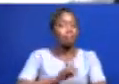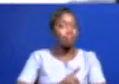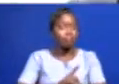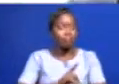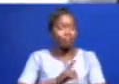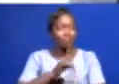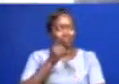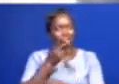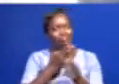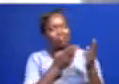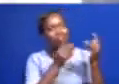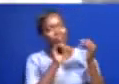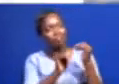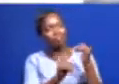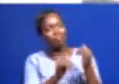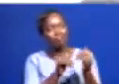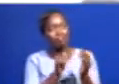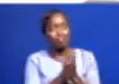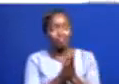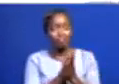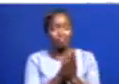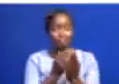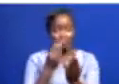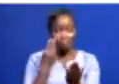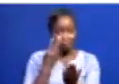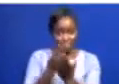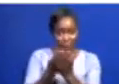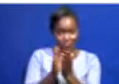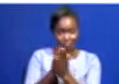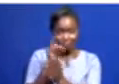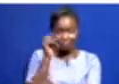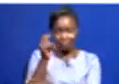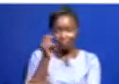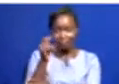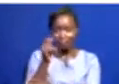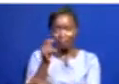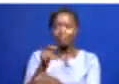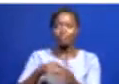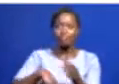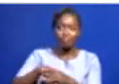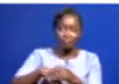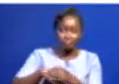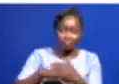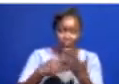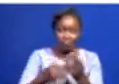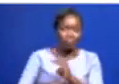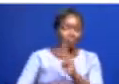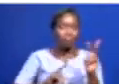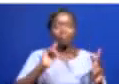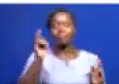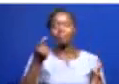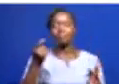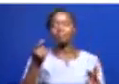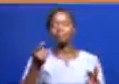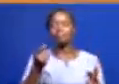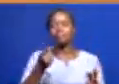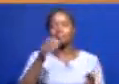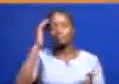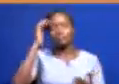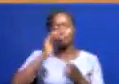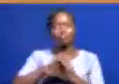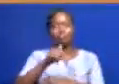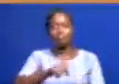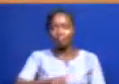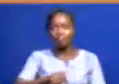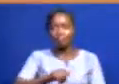Nadhani ushabiki mkubwa na talanta mkubwa wa mpira iko hapa eneo ya magharibi ya Kenya. Nimeamini siku ya leo.